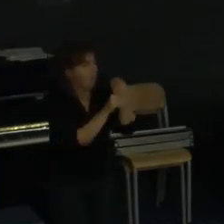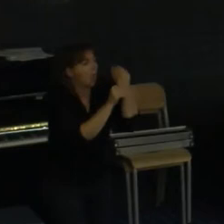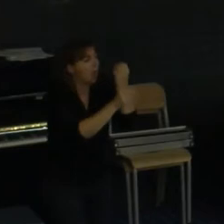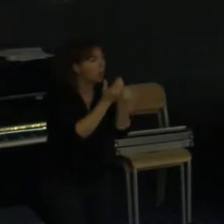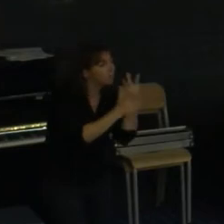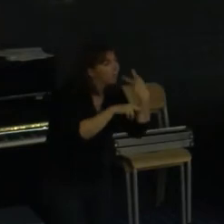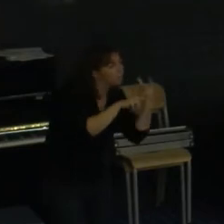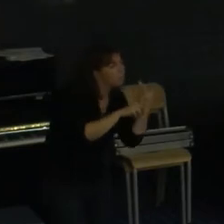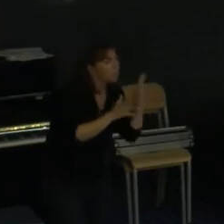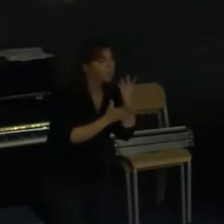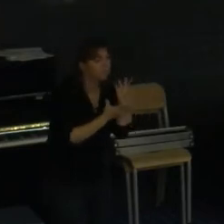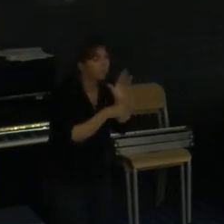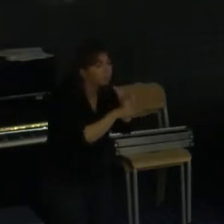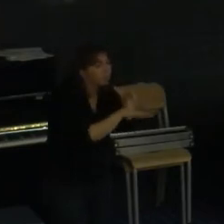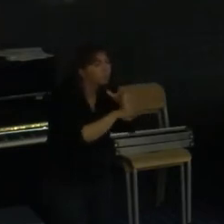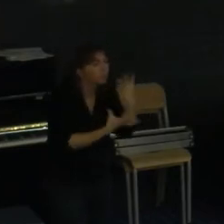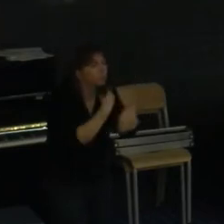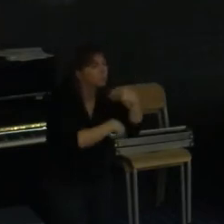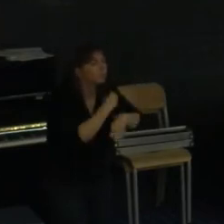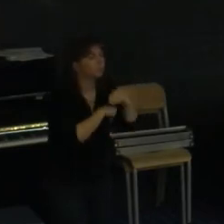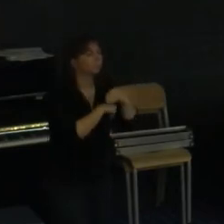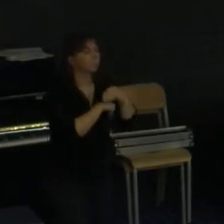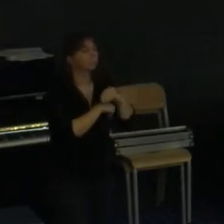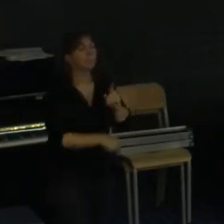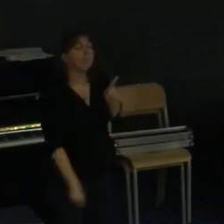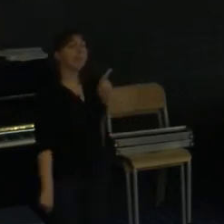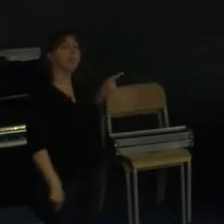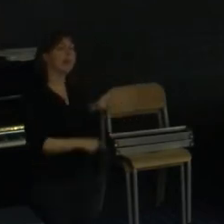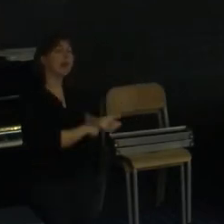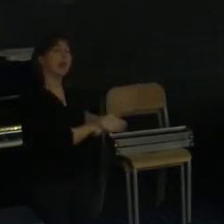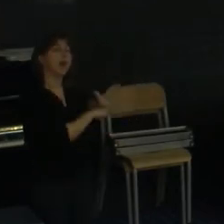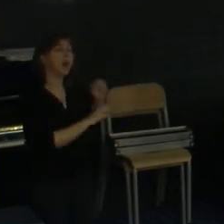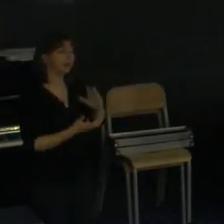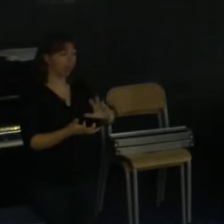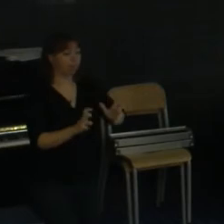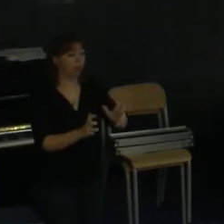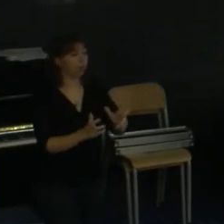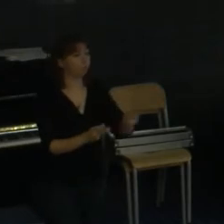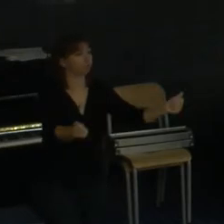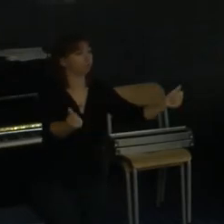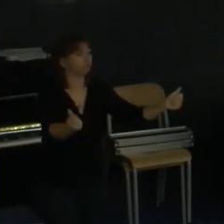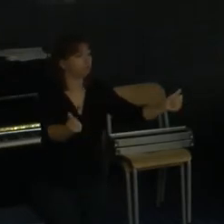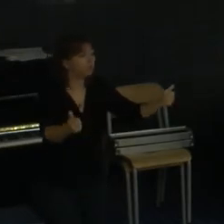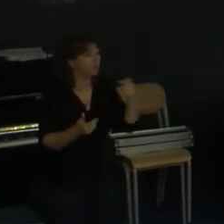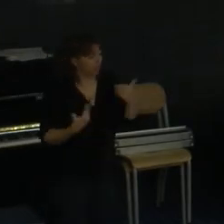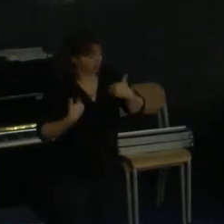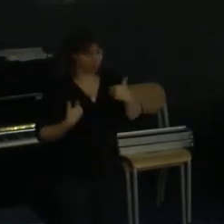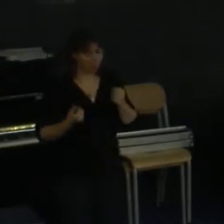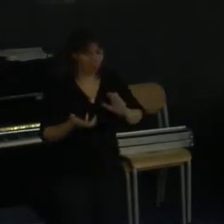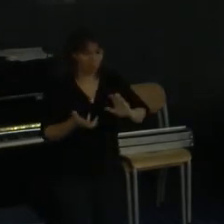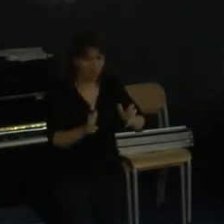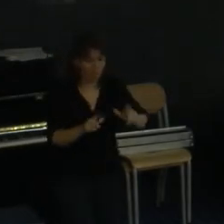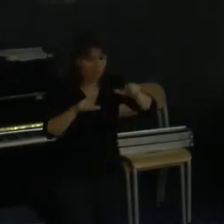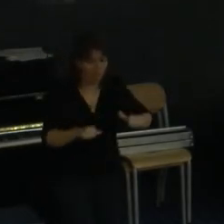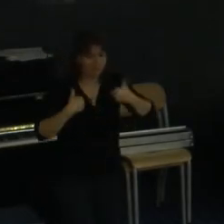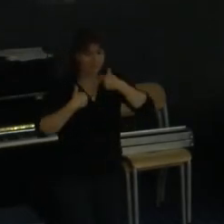outils. Ici, on va parler de quelque chose, c'est par exemple le débugger. Principalement, apprendre à débugger. Alors, il y a